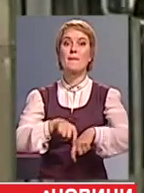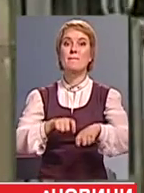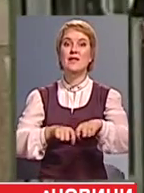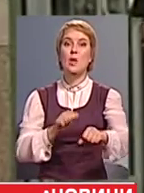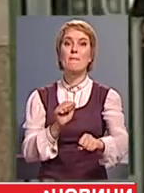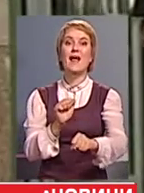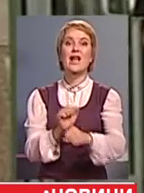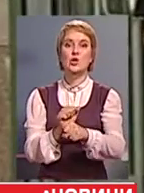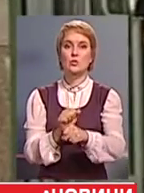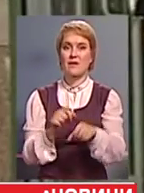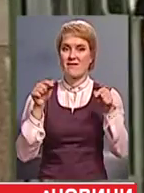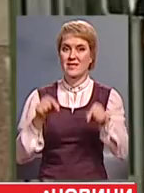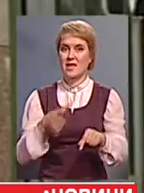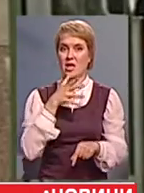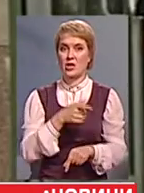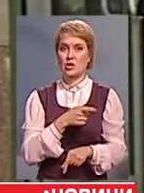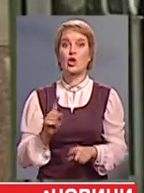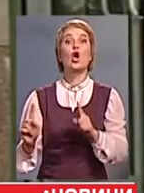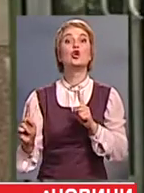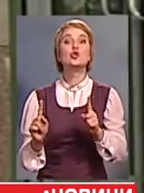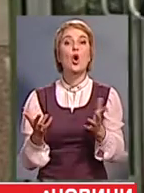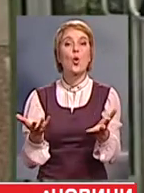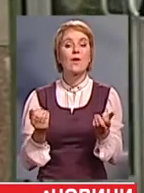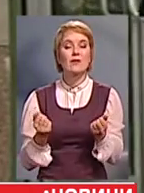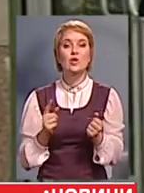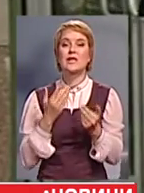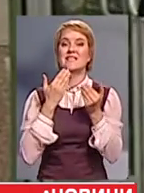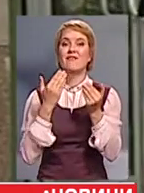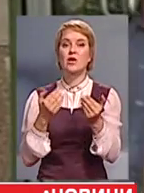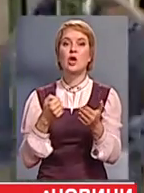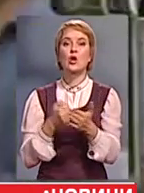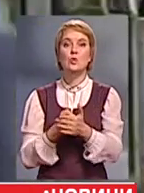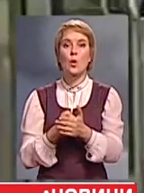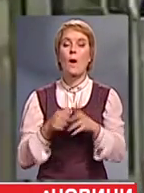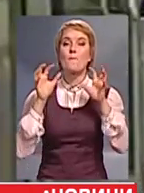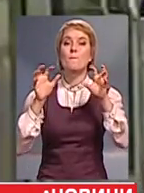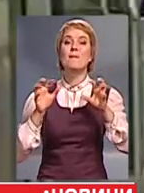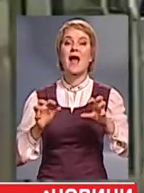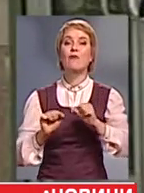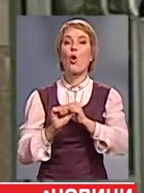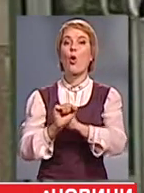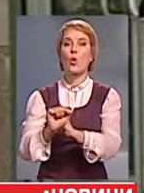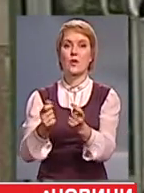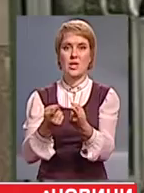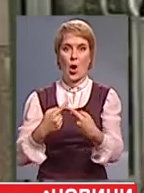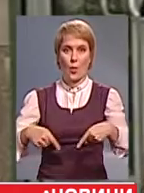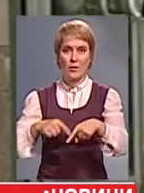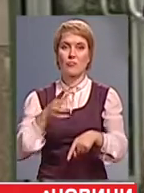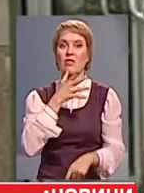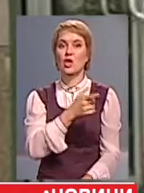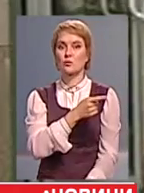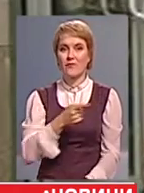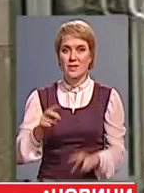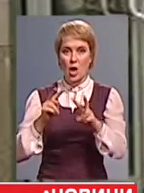паралізують у цей час. Ну, що ухвалили, це те, що звернуться ж таки до правоохоронних органів, щоб на час проведення